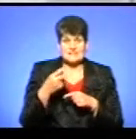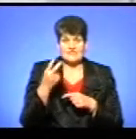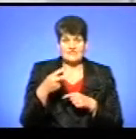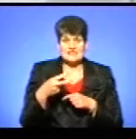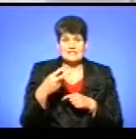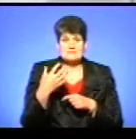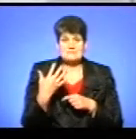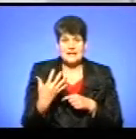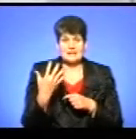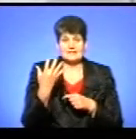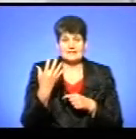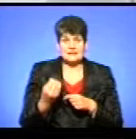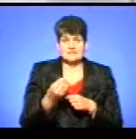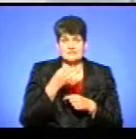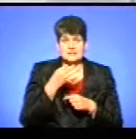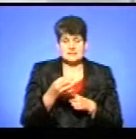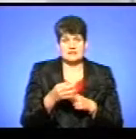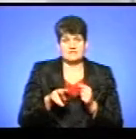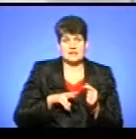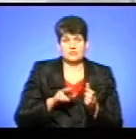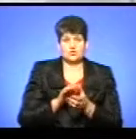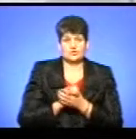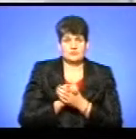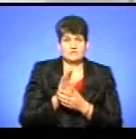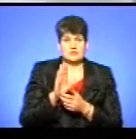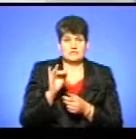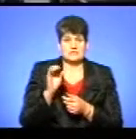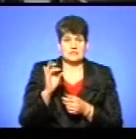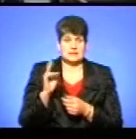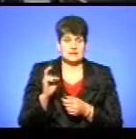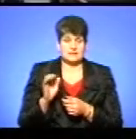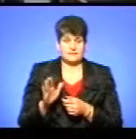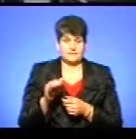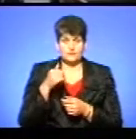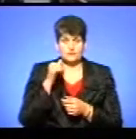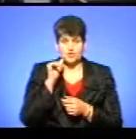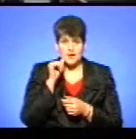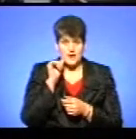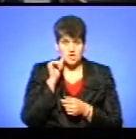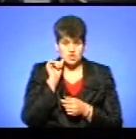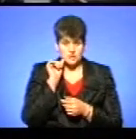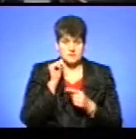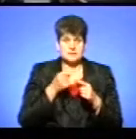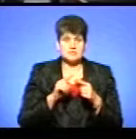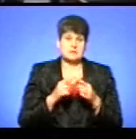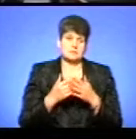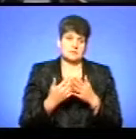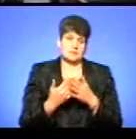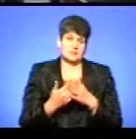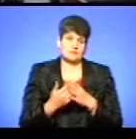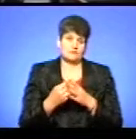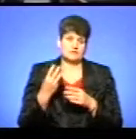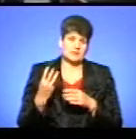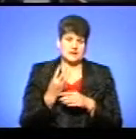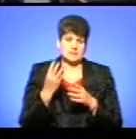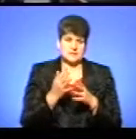календарних днів, повідомив директор товариства «Системний зв'язок» Віталій Васильків. По вчорашніх це приблизно втричі